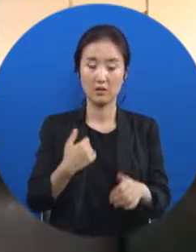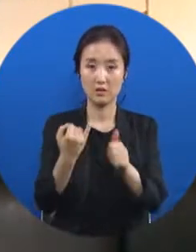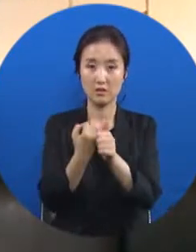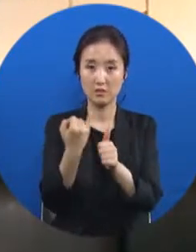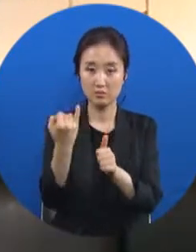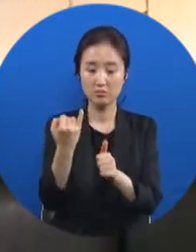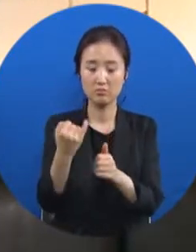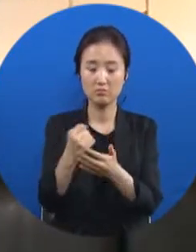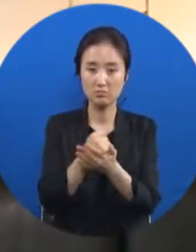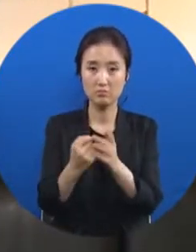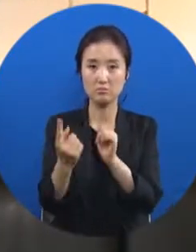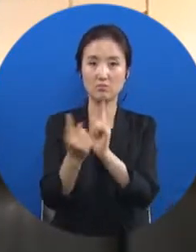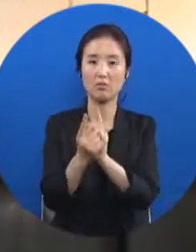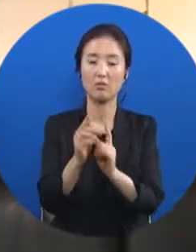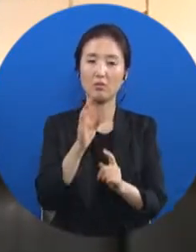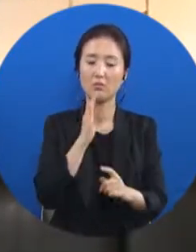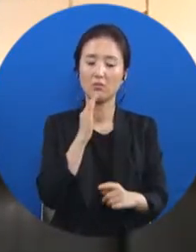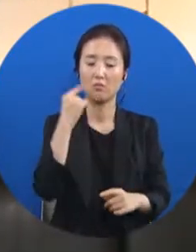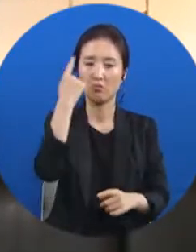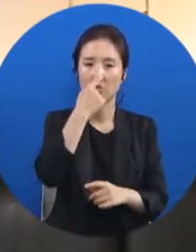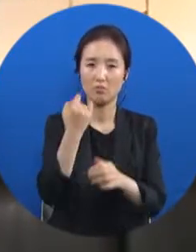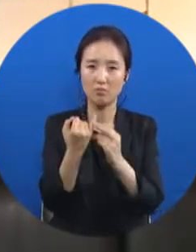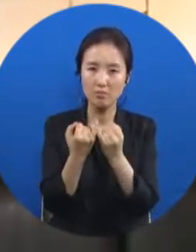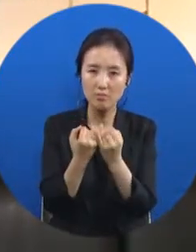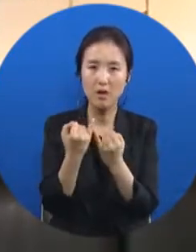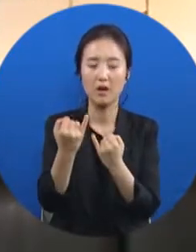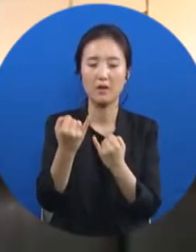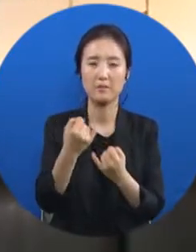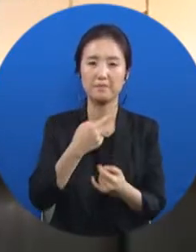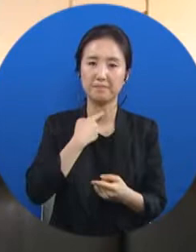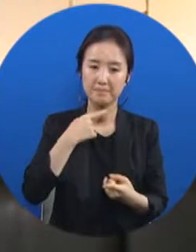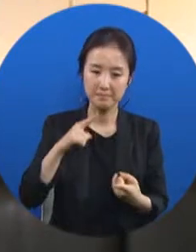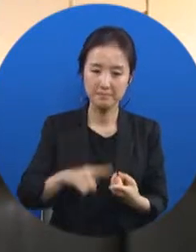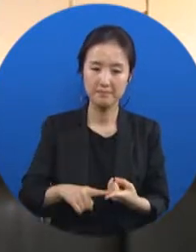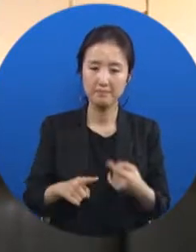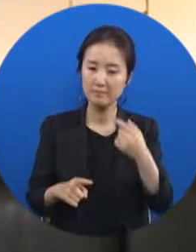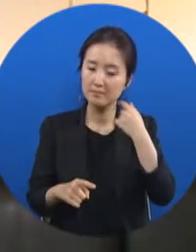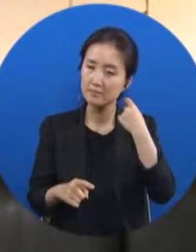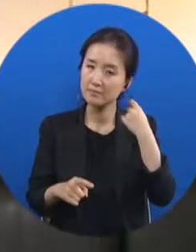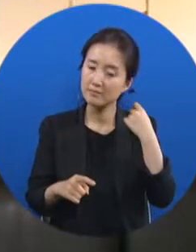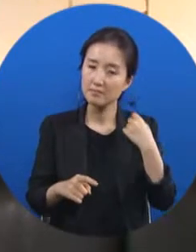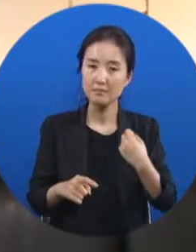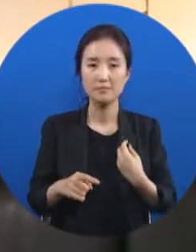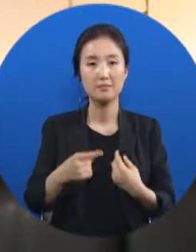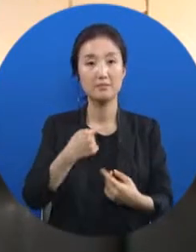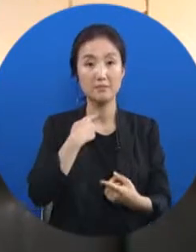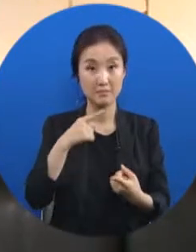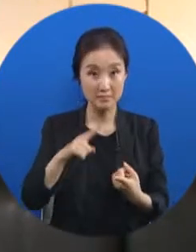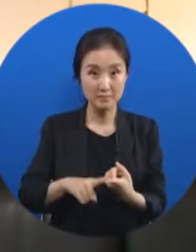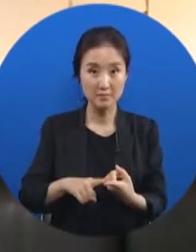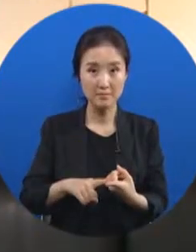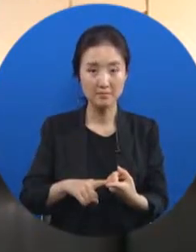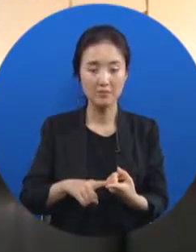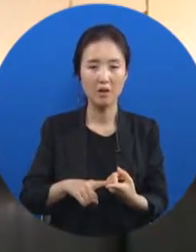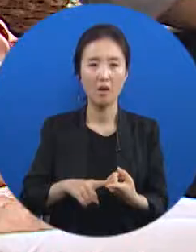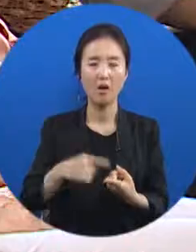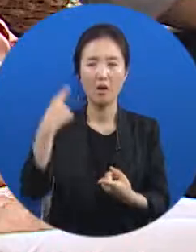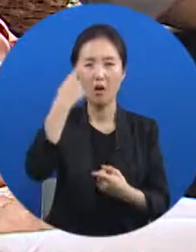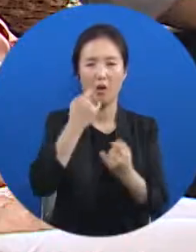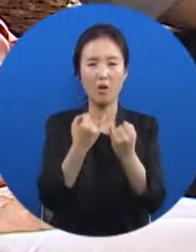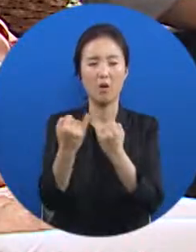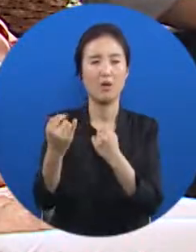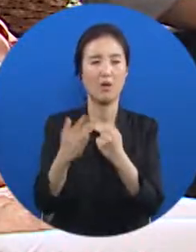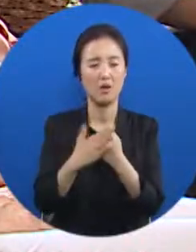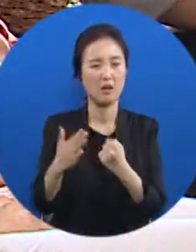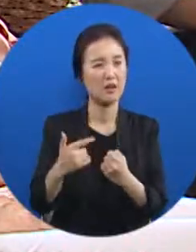이상형. 아, 너무 예쁜 거야. 근데 너무 예쁘니까 포기를 한 거야 저는. 안